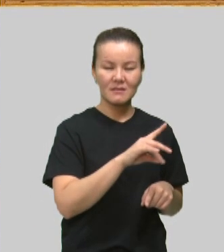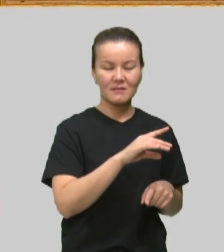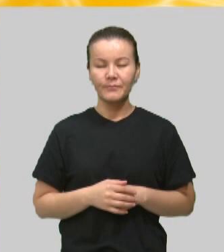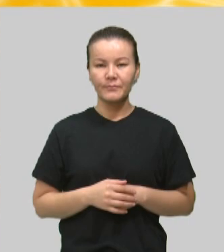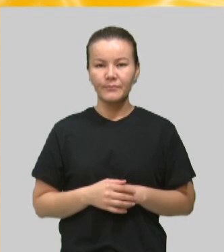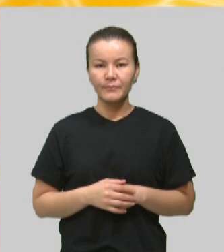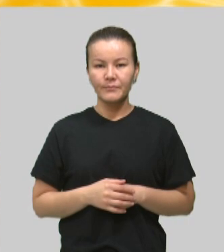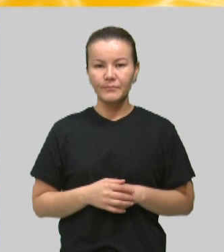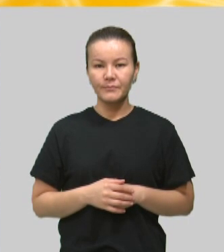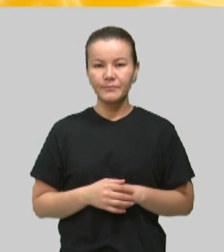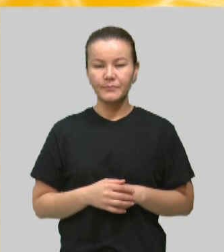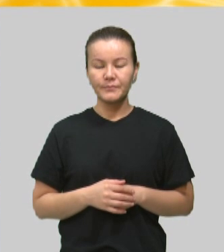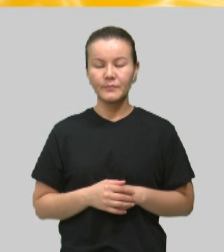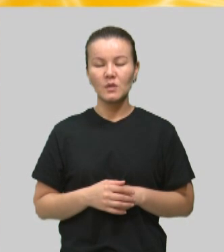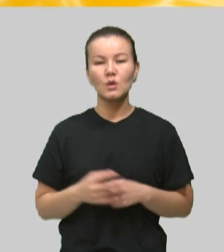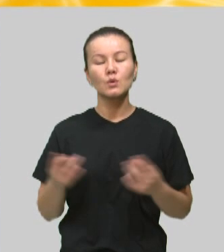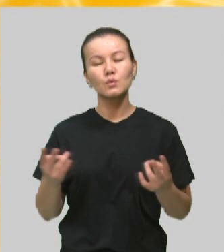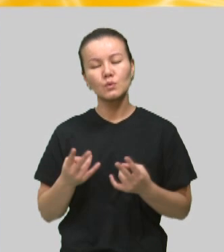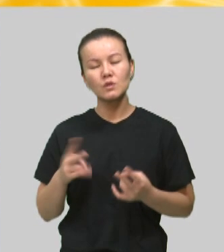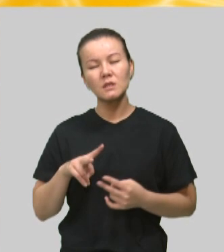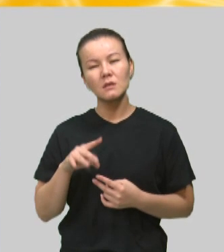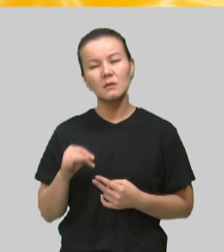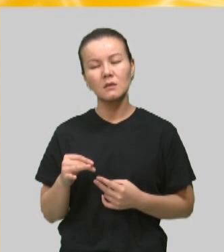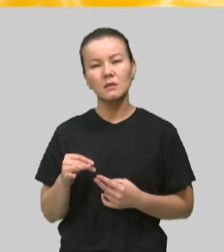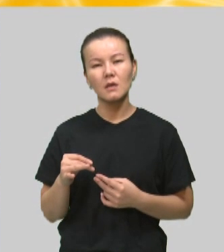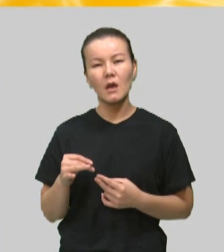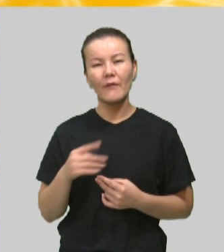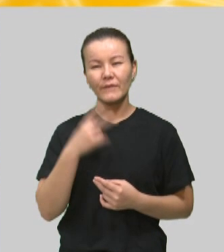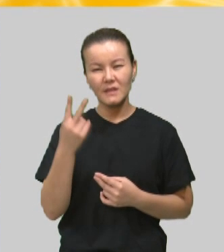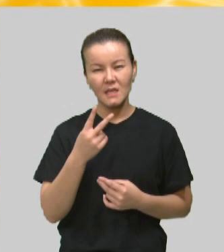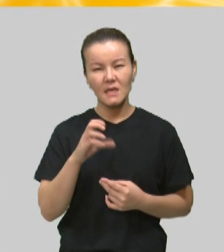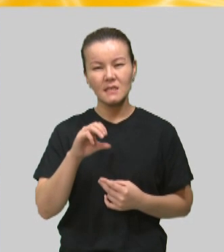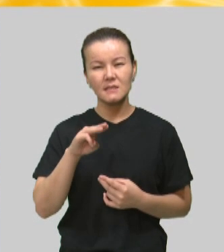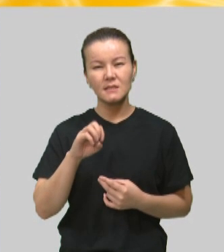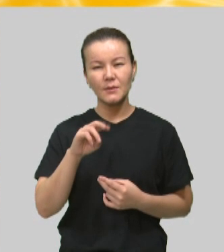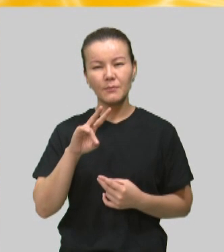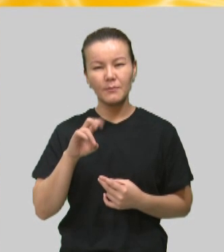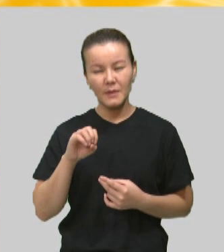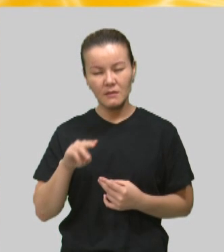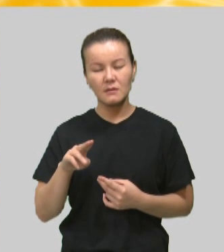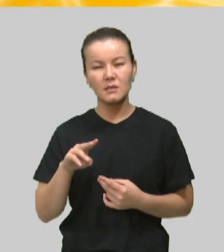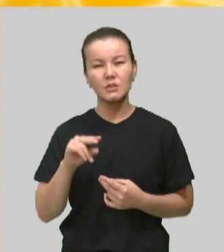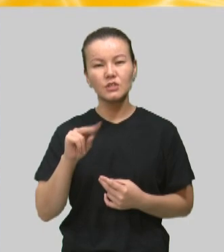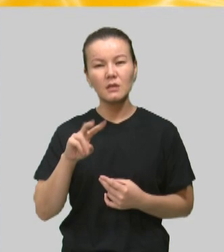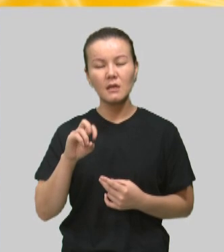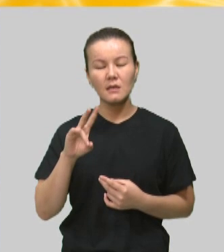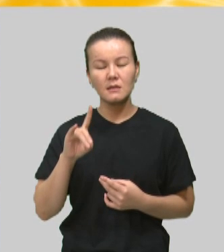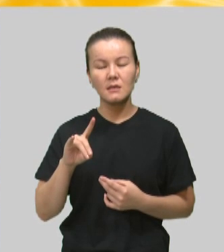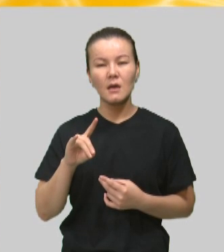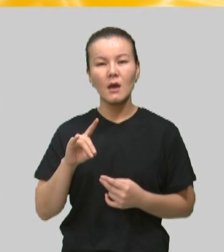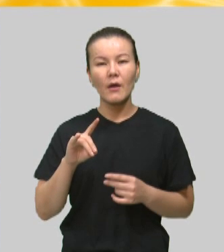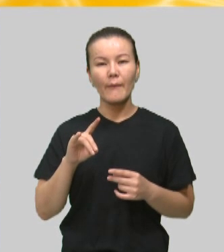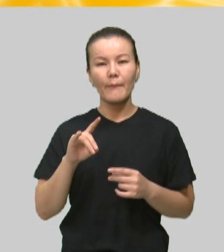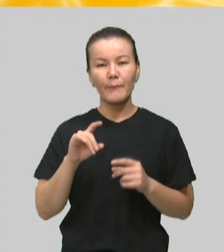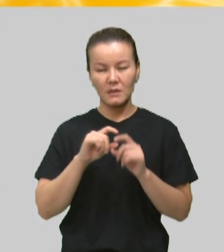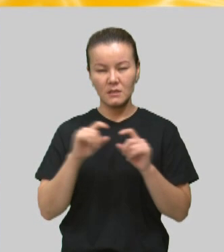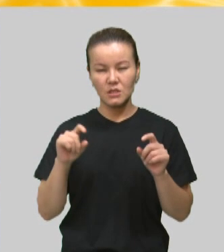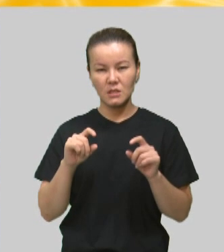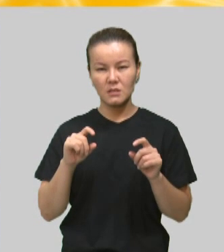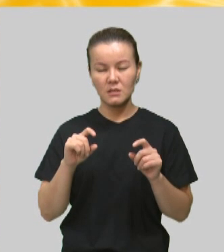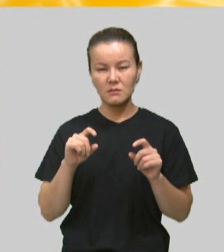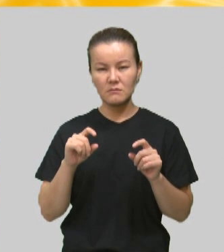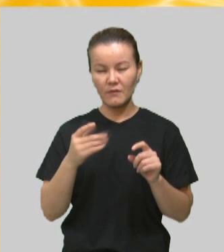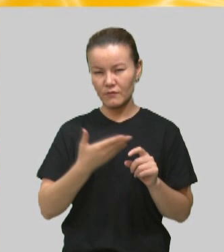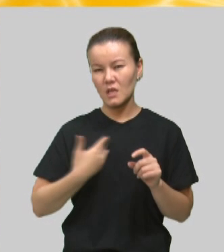членами. Нужны ли второстепенные члены предложения в